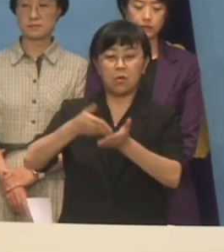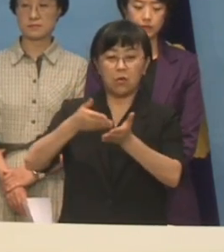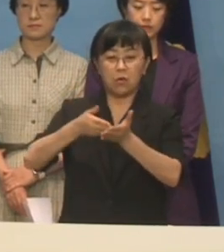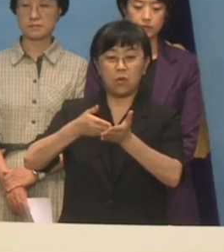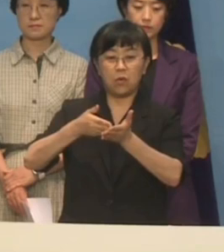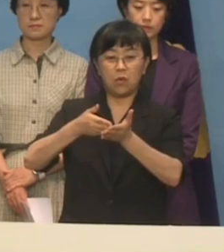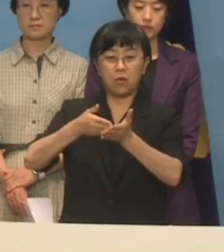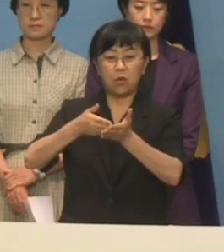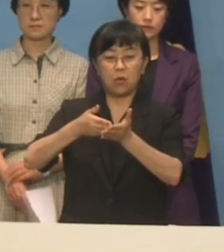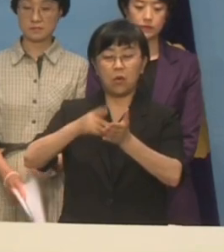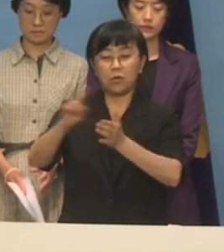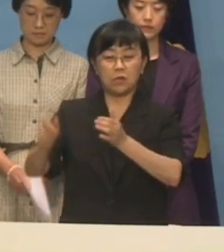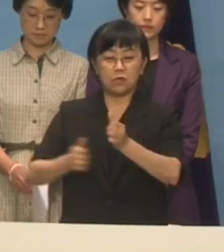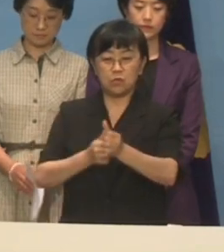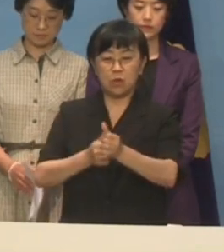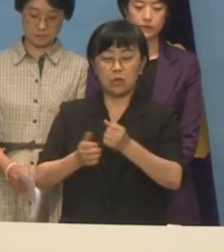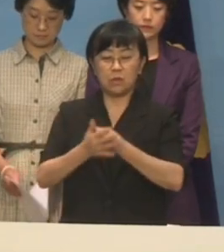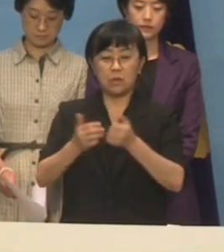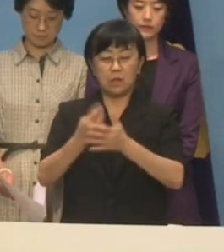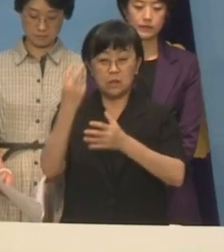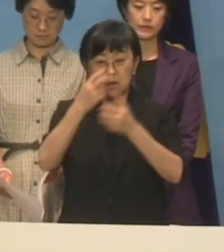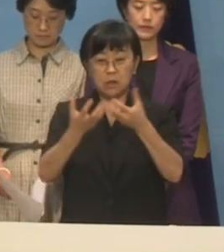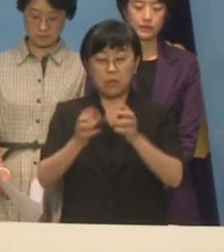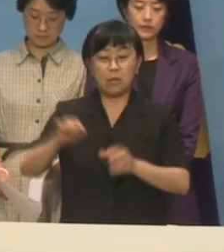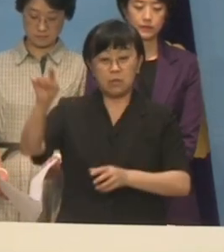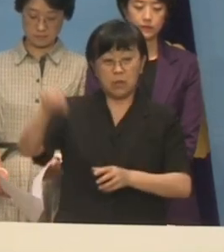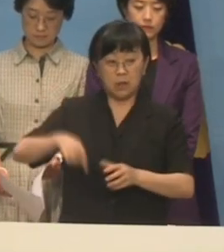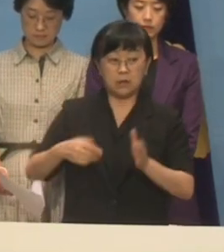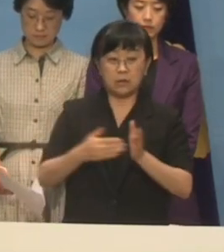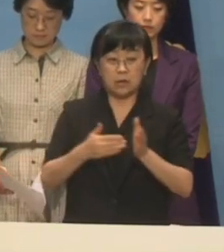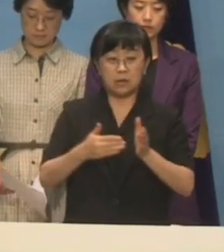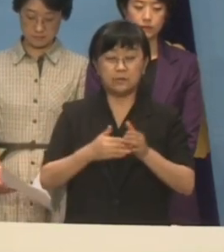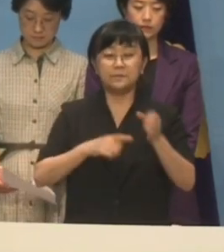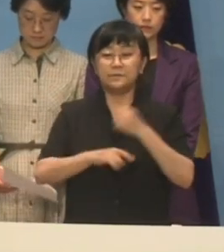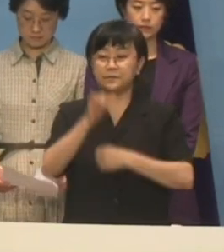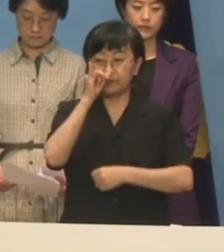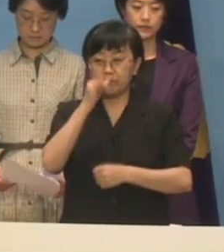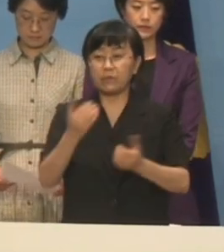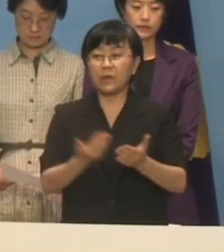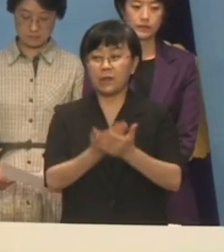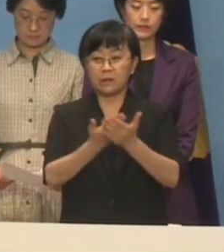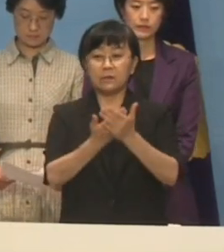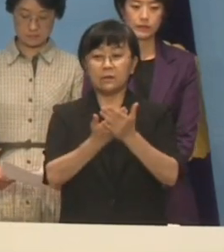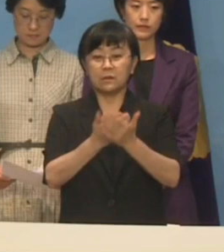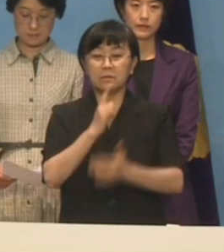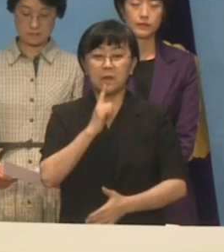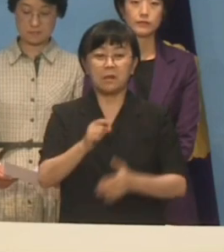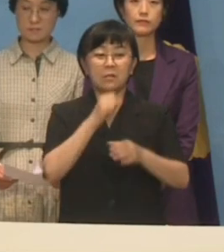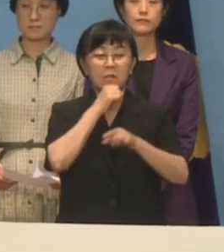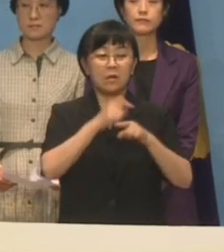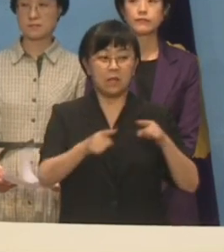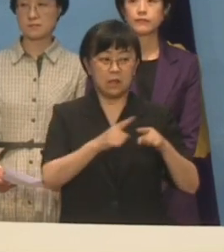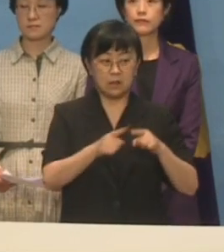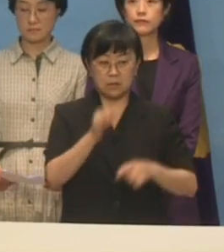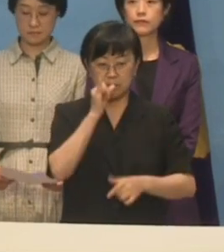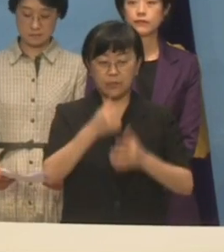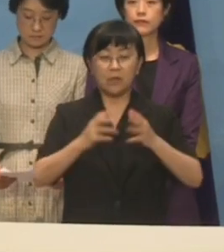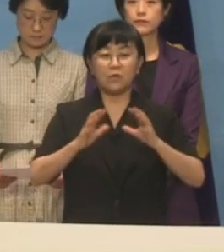피해 꽁꽁 숨어 다니며 시찰을 하고 돌아와서는 의미 있는 진전이라고